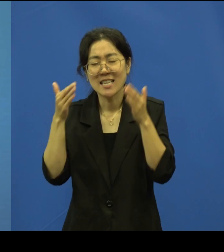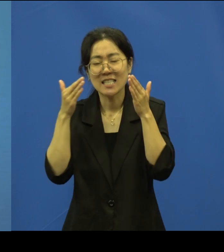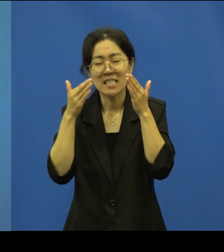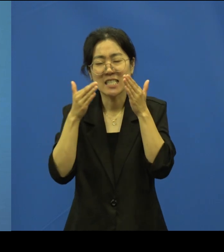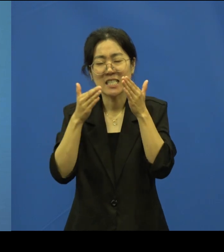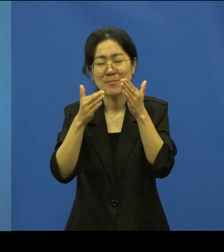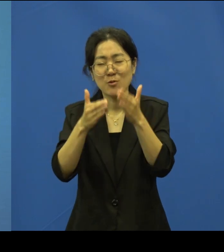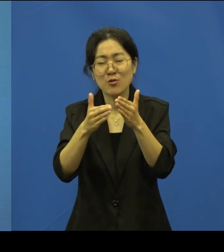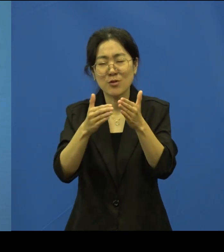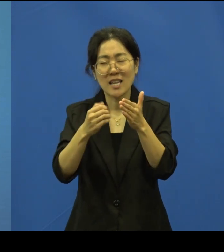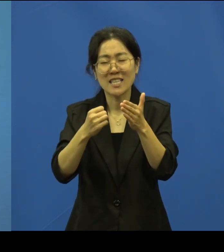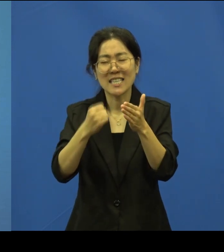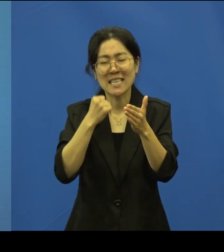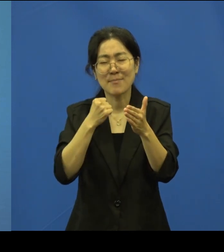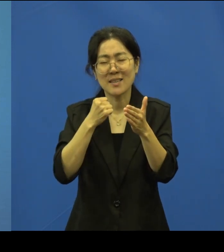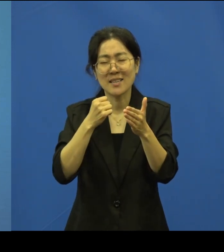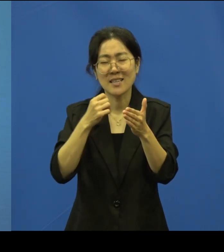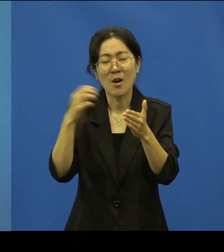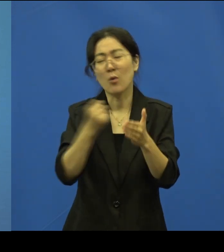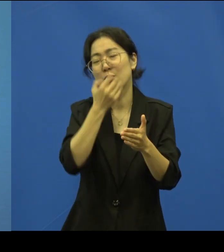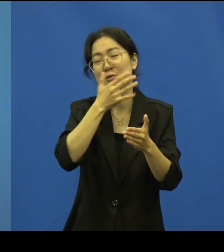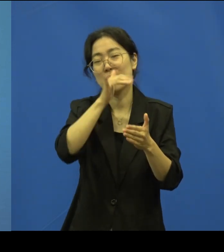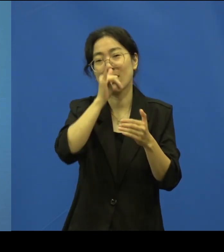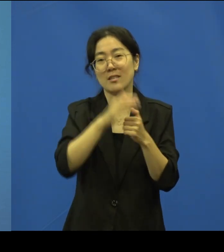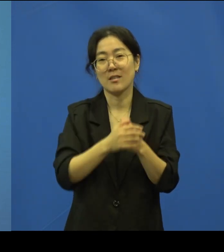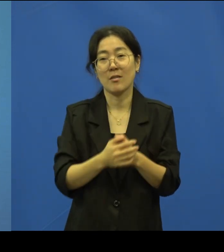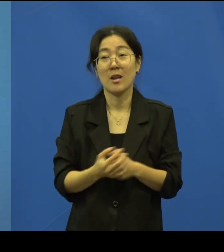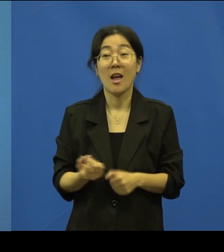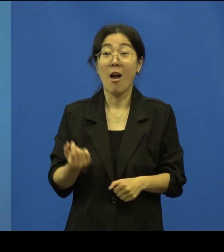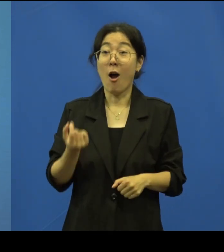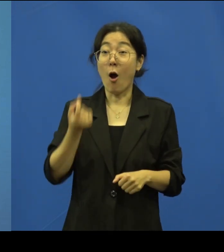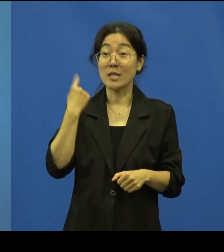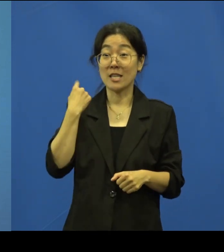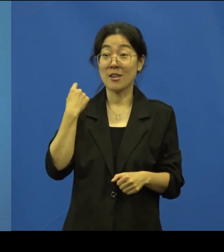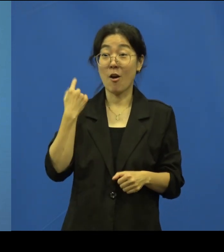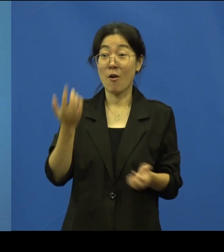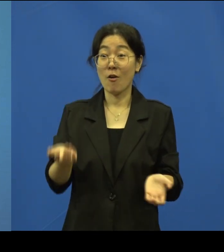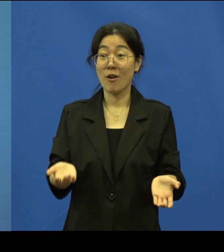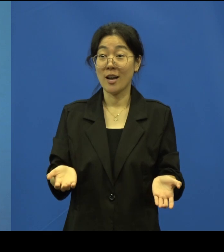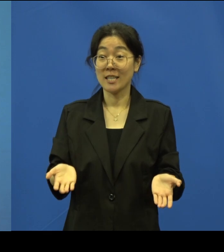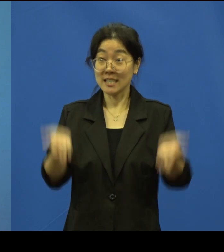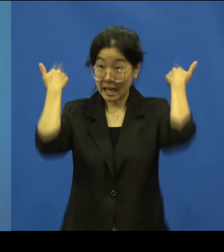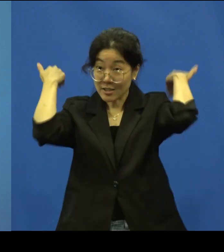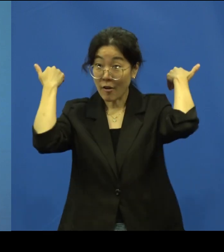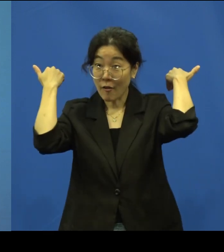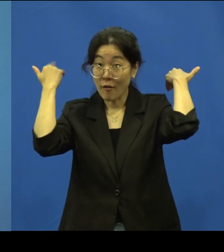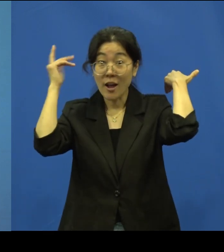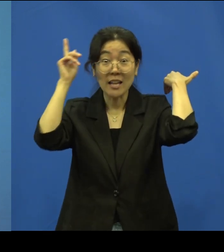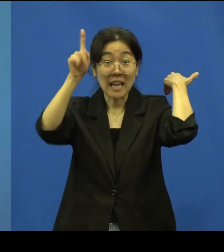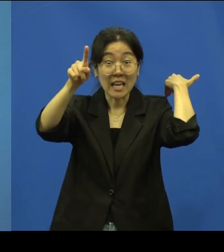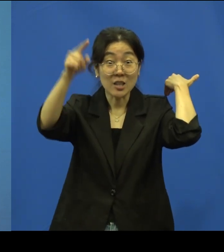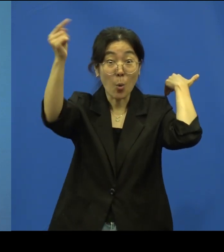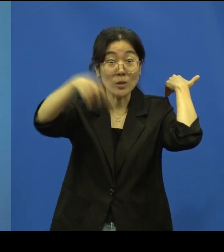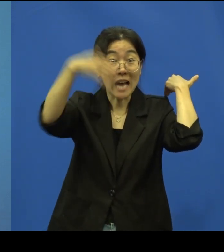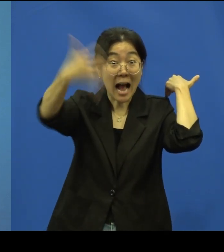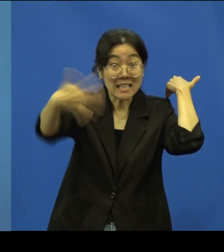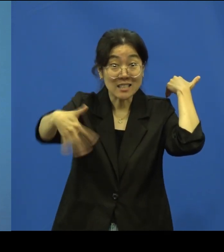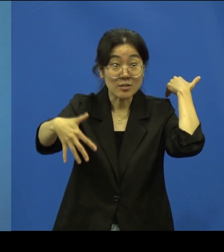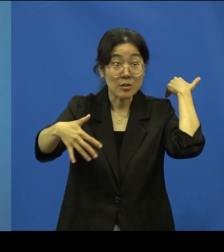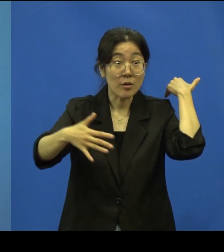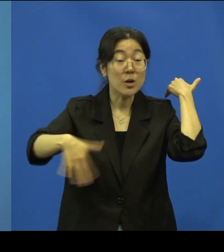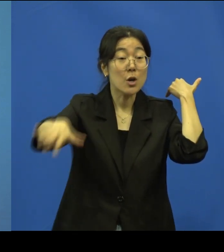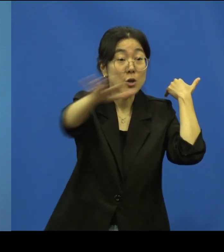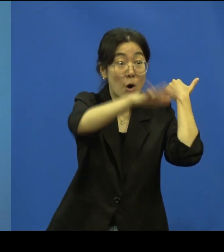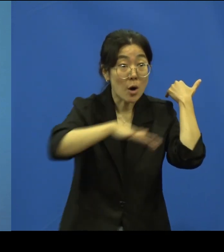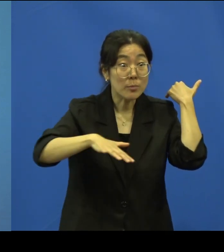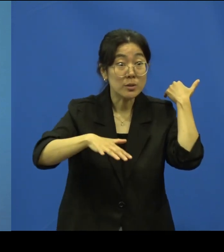여러분, 어제는 지나갔고 내일은 오지 않았어요. 우리에게는